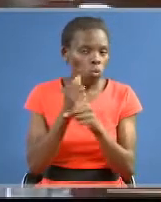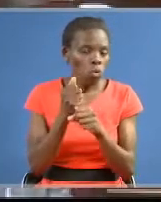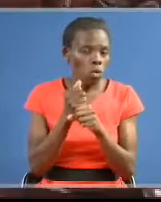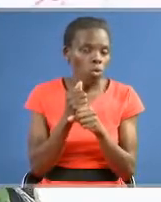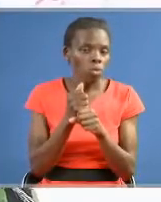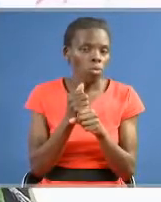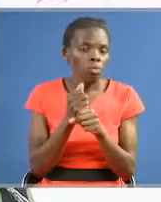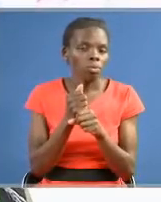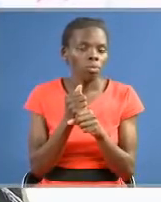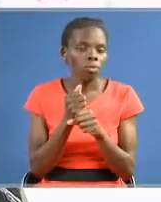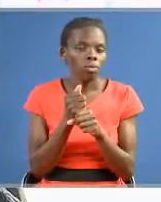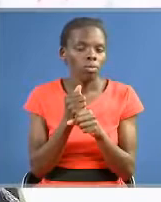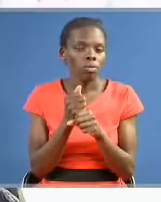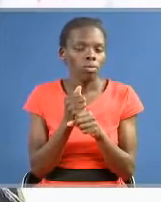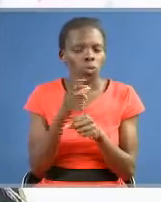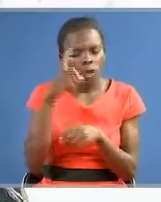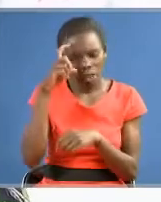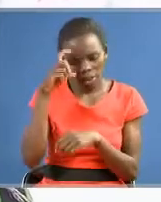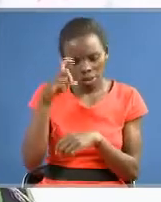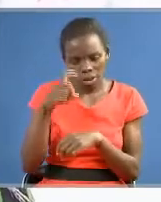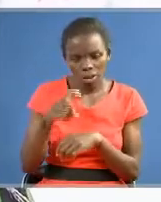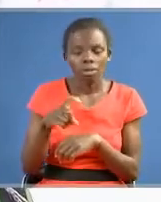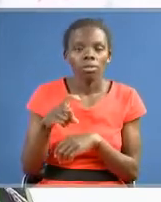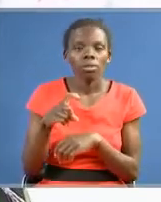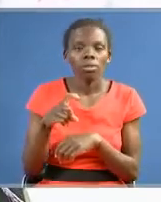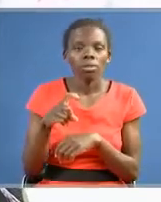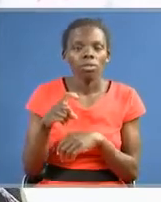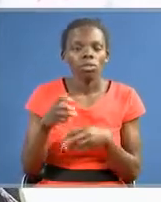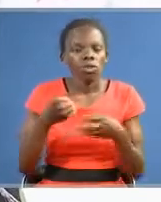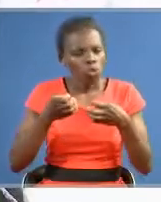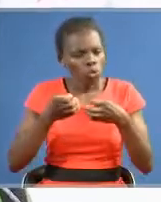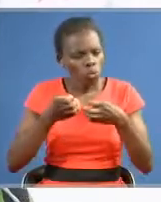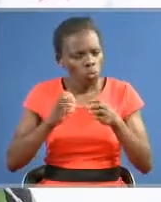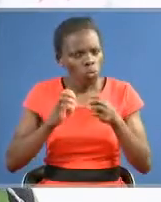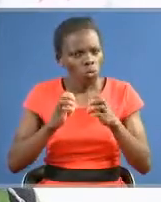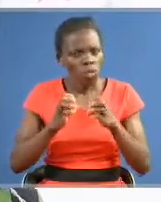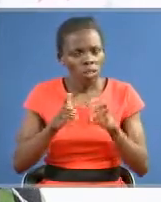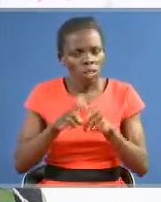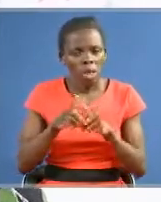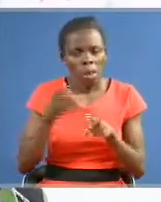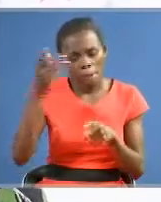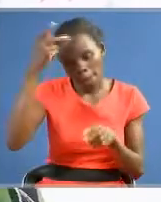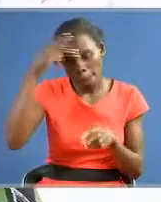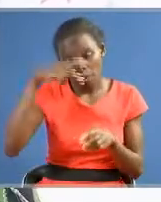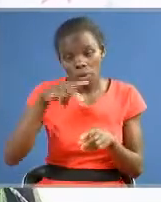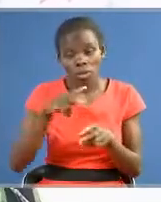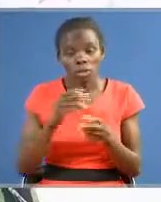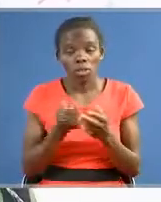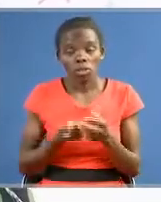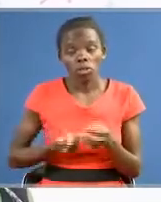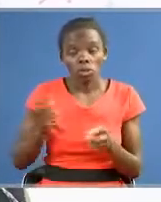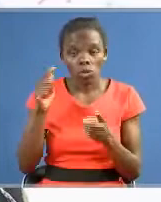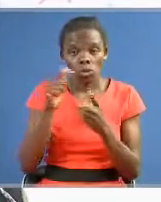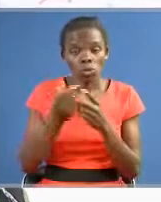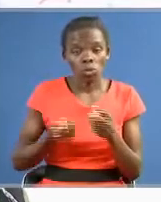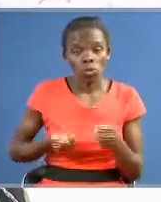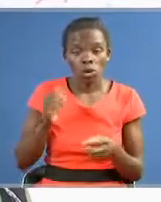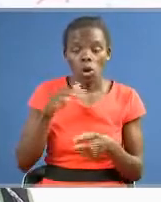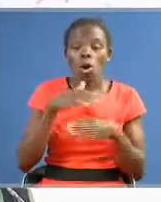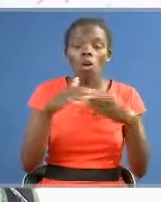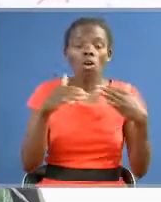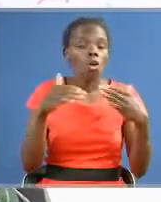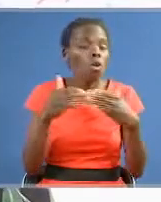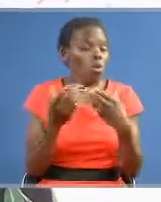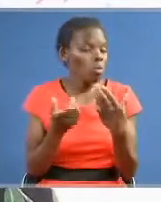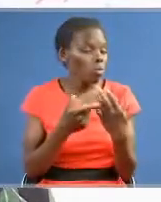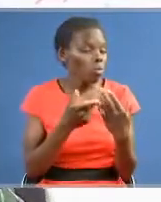ile. Pia tunataka kupush vitu kama policies ifeve wanawake, ndo wanawake wote